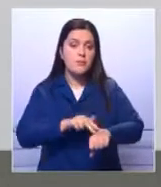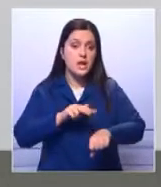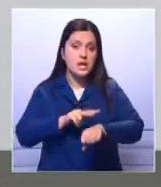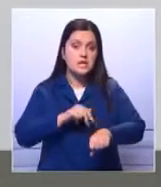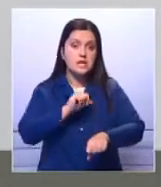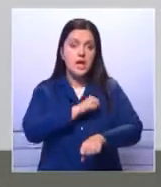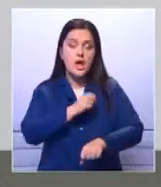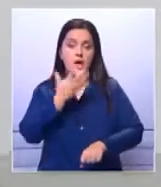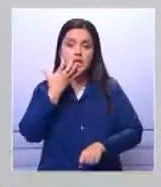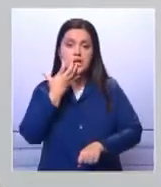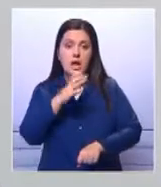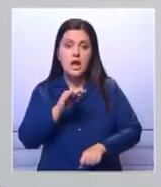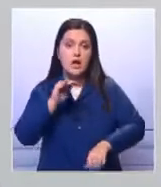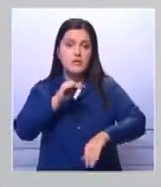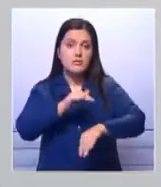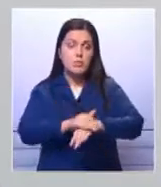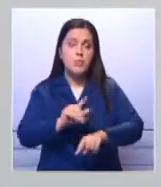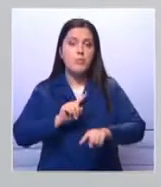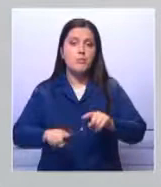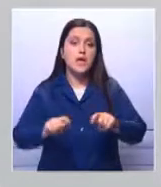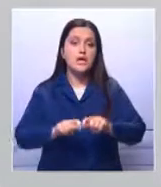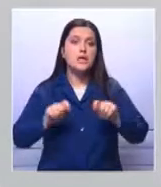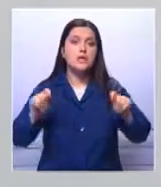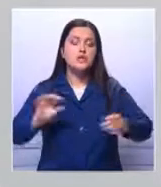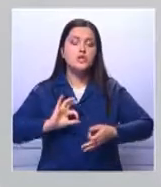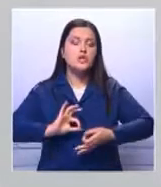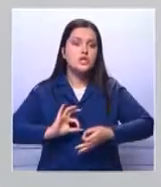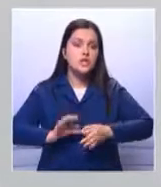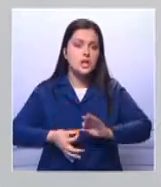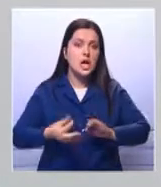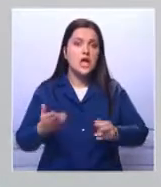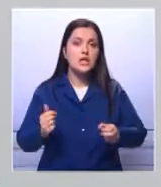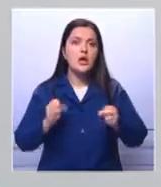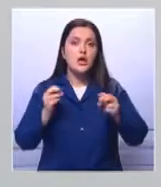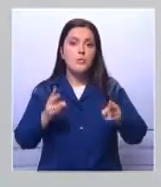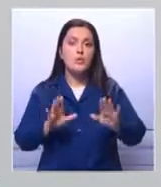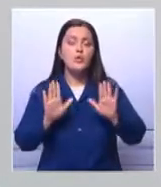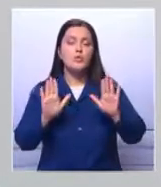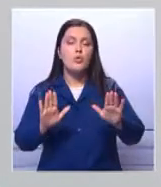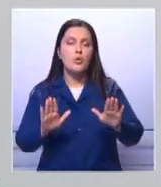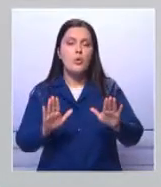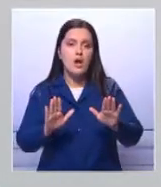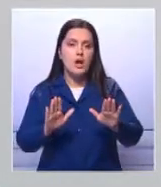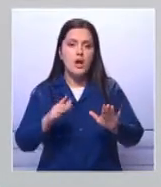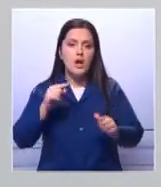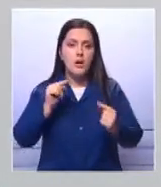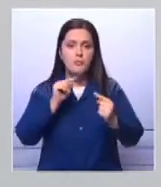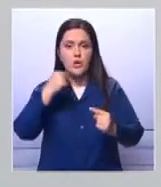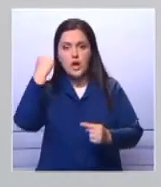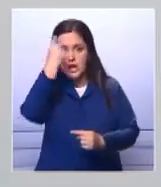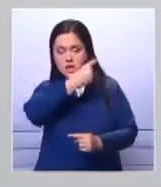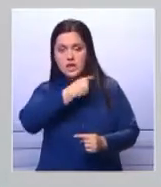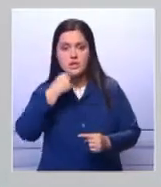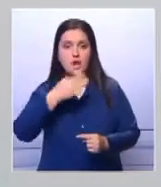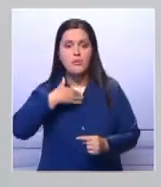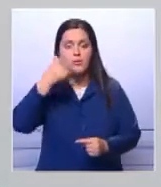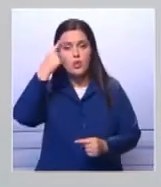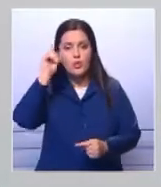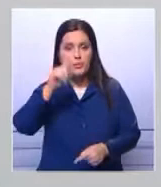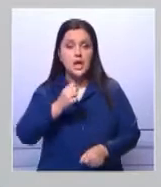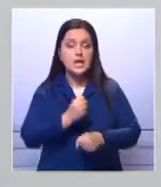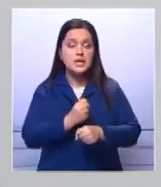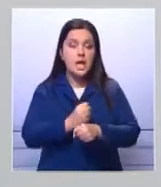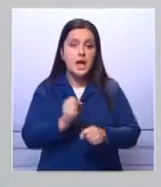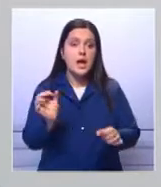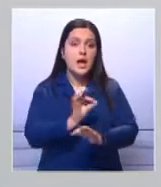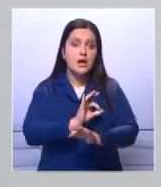по горячим следам быстро раскрывают сложнейшие преступления, в основном против личности. Мы это умеем делать хорошо.